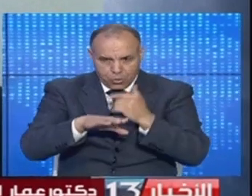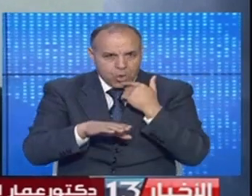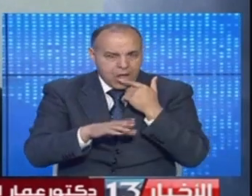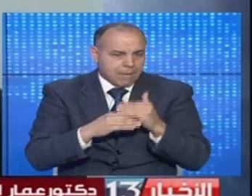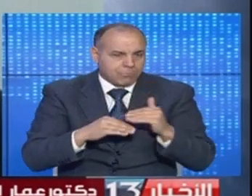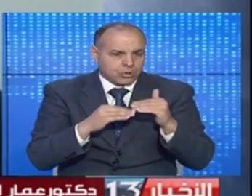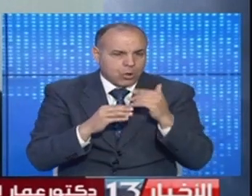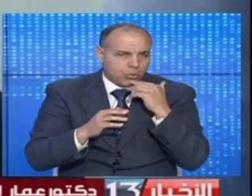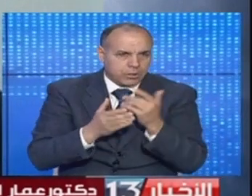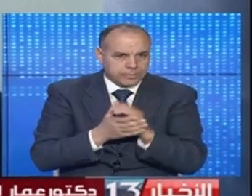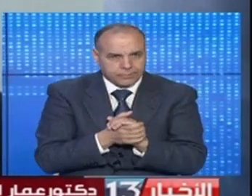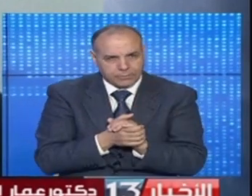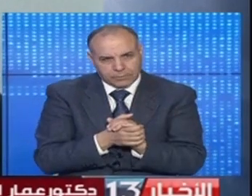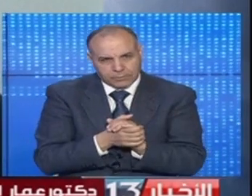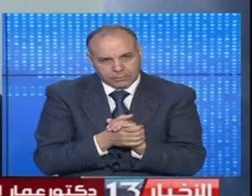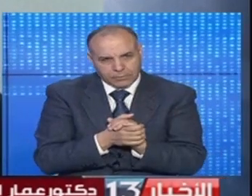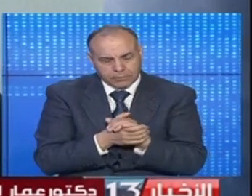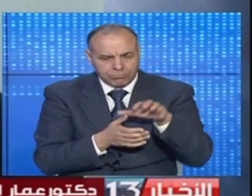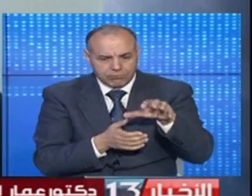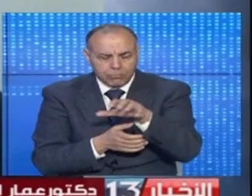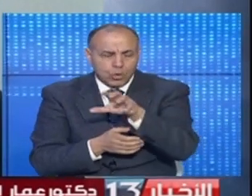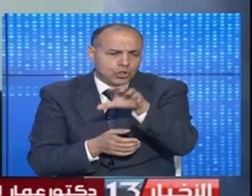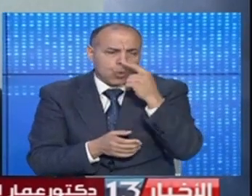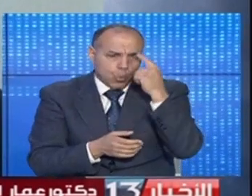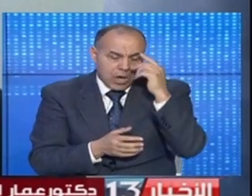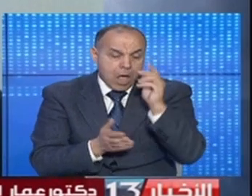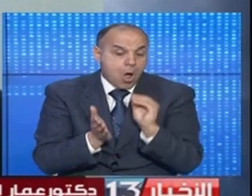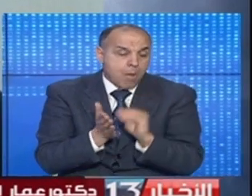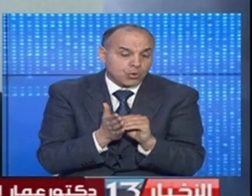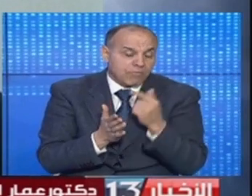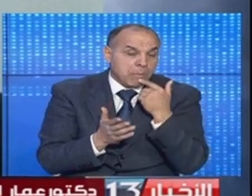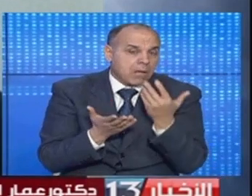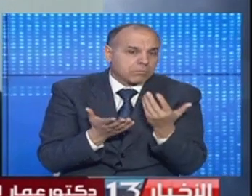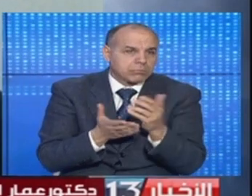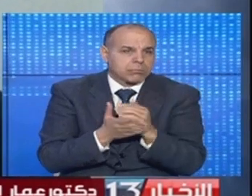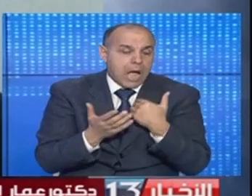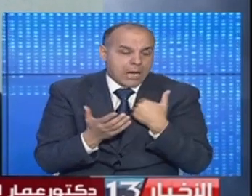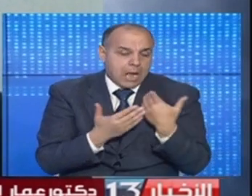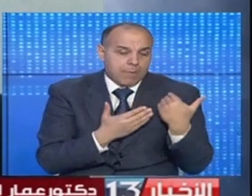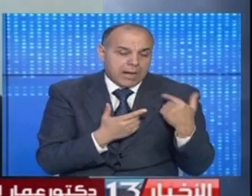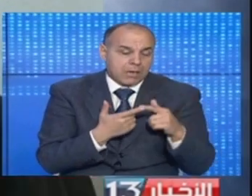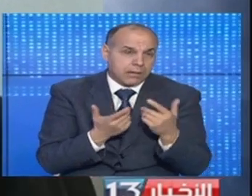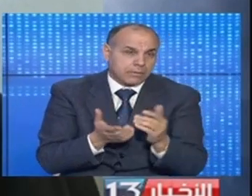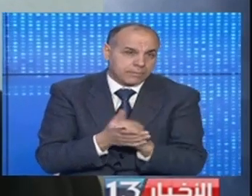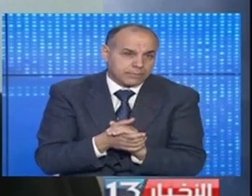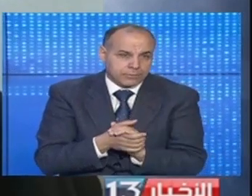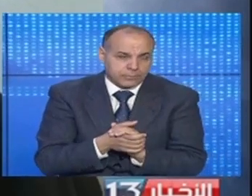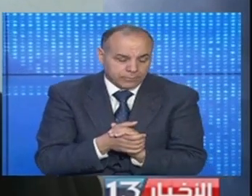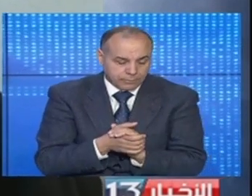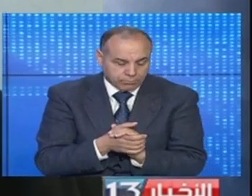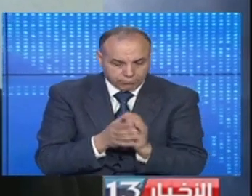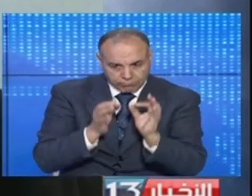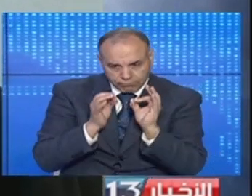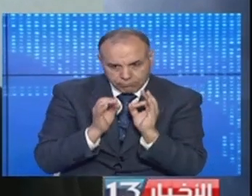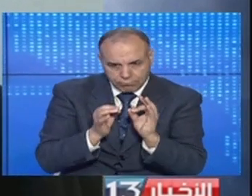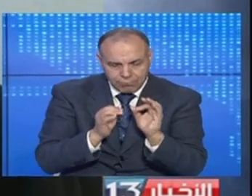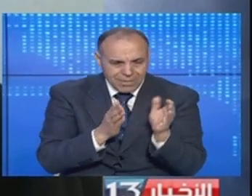المستوى المحلي والجهوي وكذلك يعني كنا قلنا ب اه اه تحديد